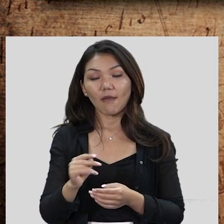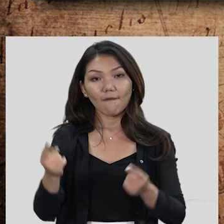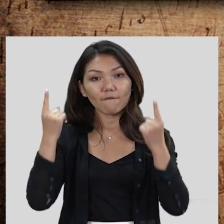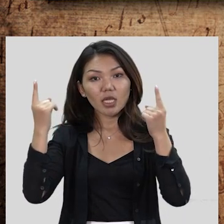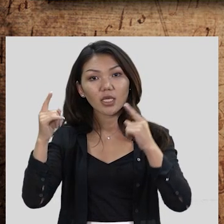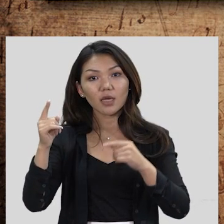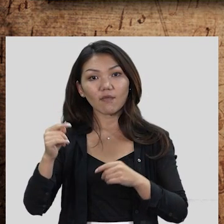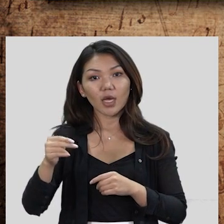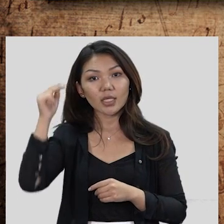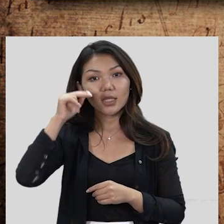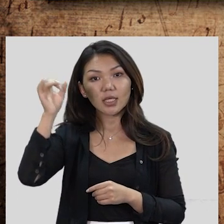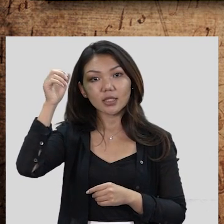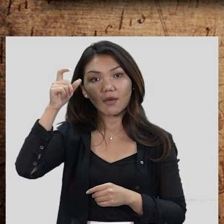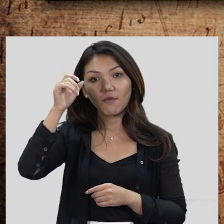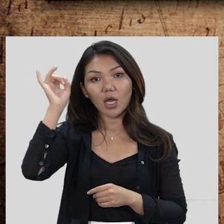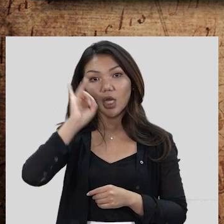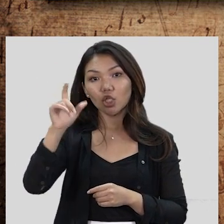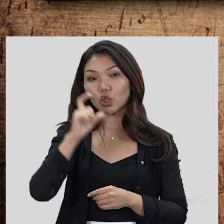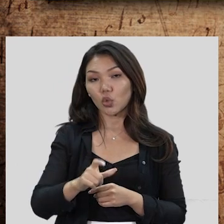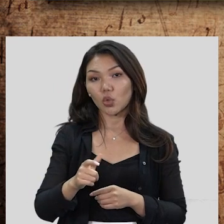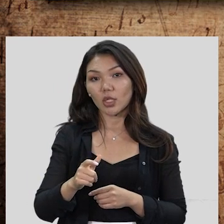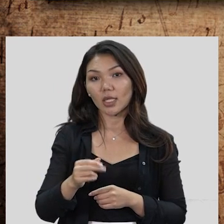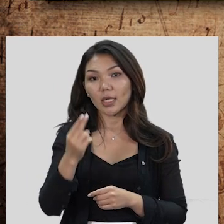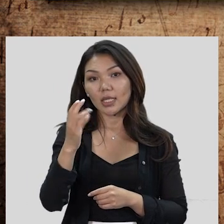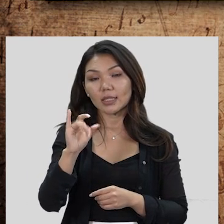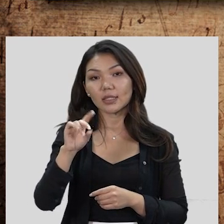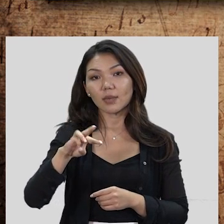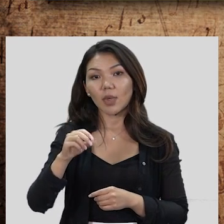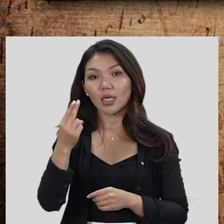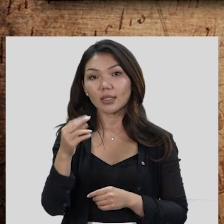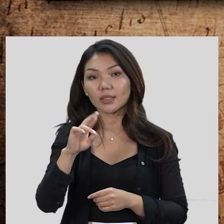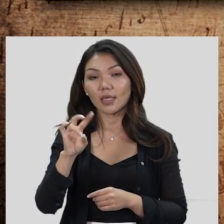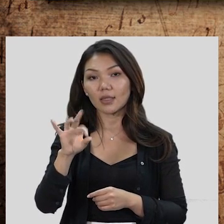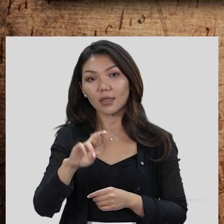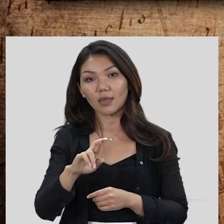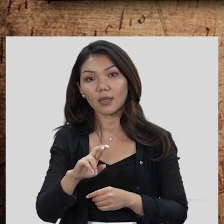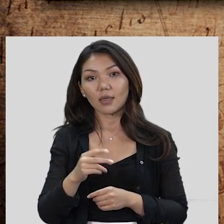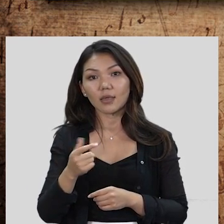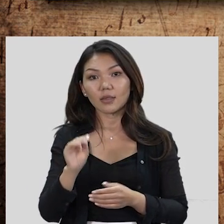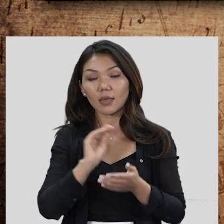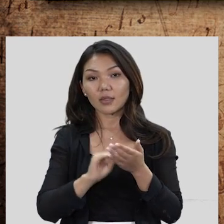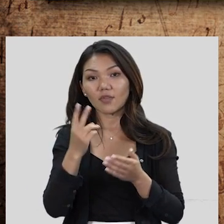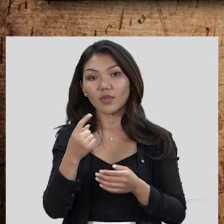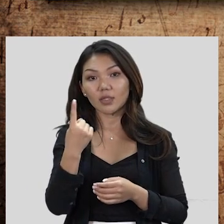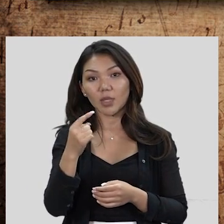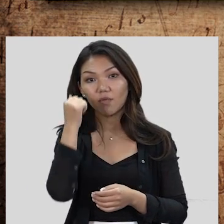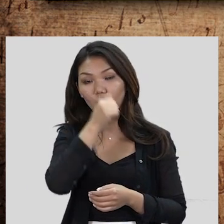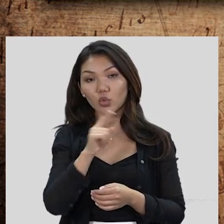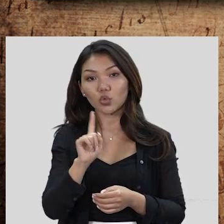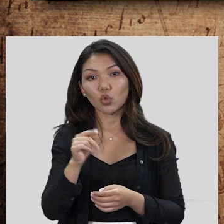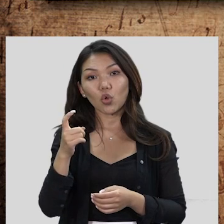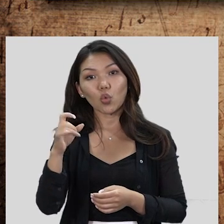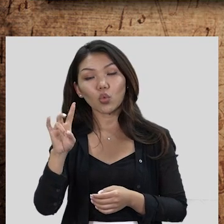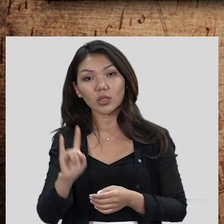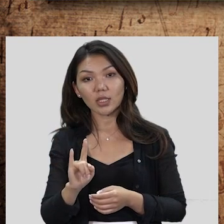историка с.м. отца не где рассказывается о том как в 201 году до наши фонды завоевали гангу